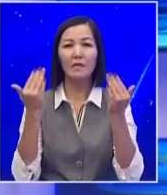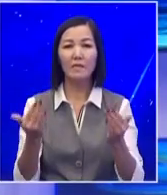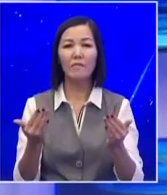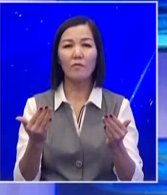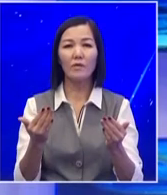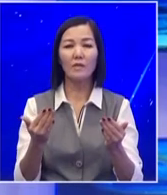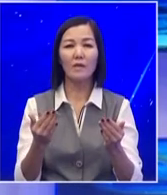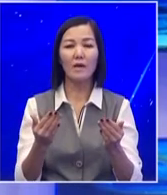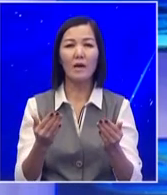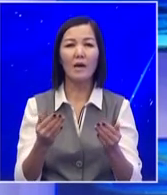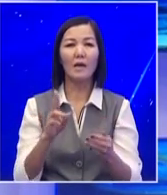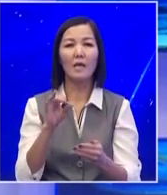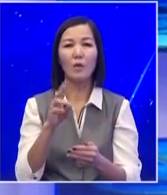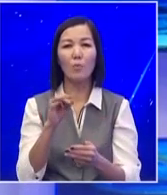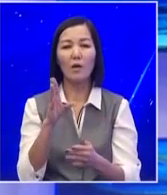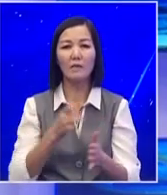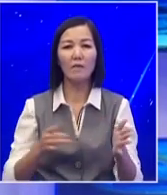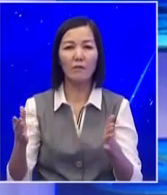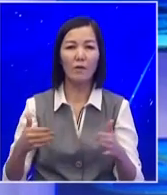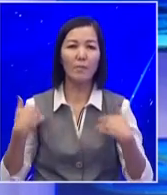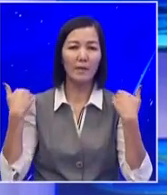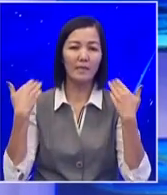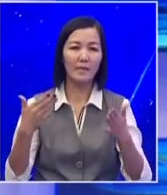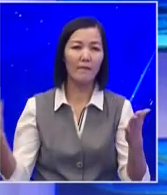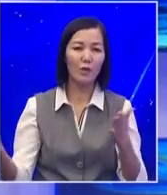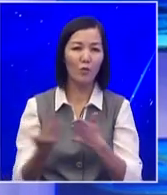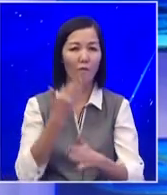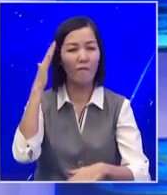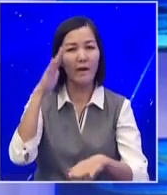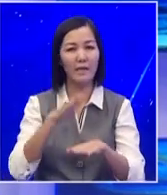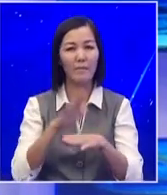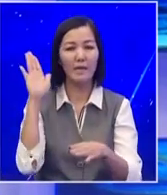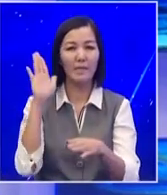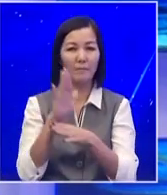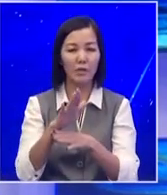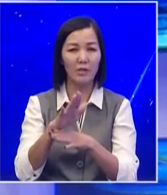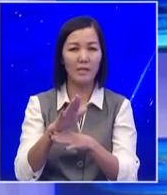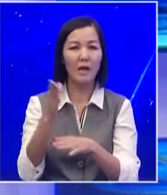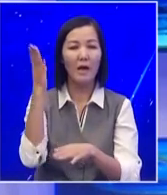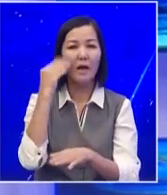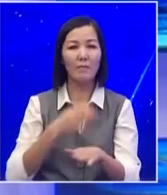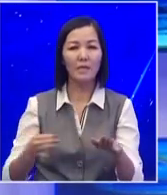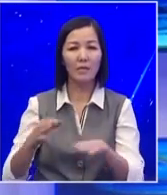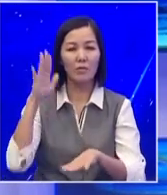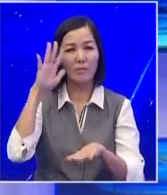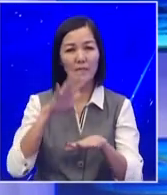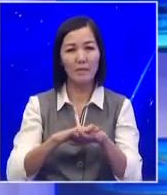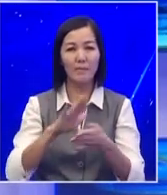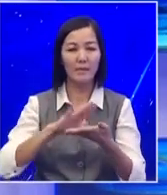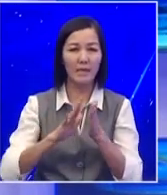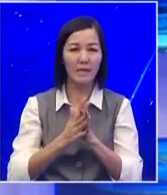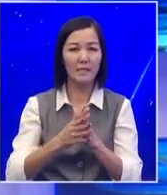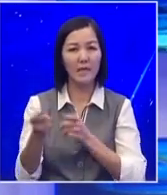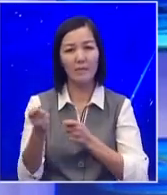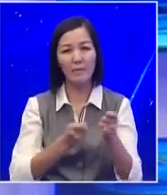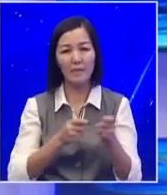Сегодня активу Кирбулакского района представили нового акима. Распоряжением акима Алматинской области и по согласованию с